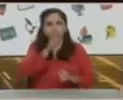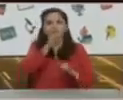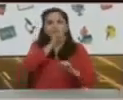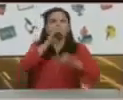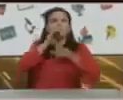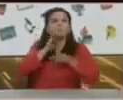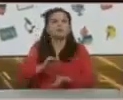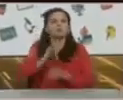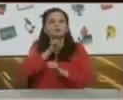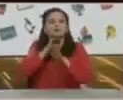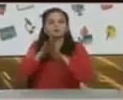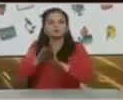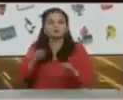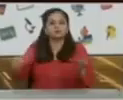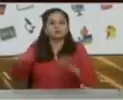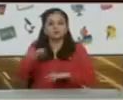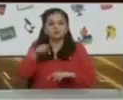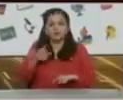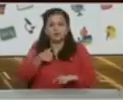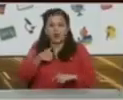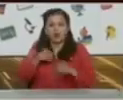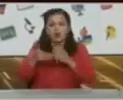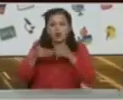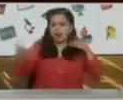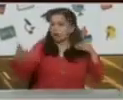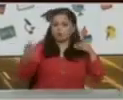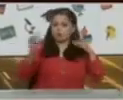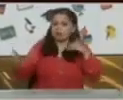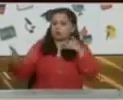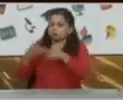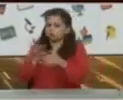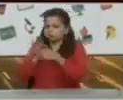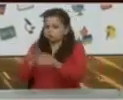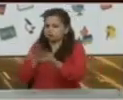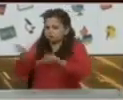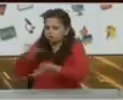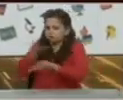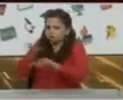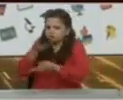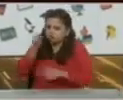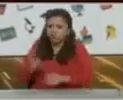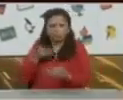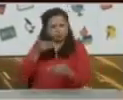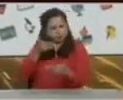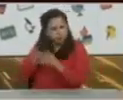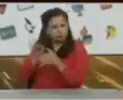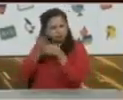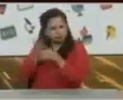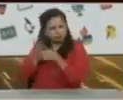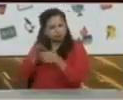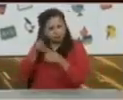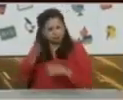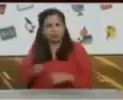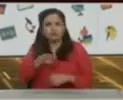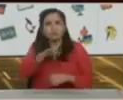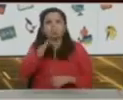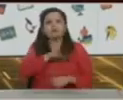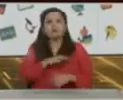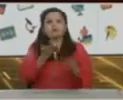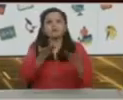के साथ गैप कम कीजिए, क्लोजनेस बढ़ाइए। ये आपके फायदे वाला